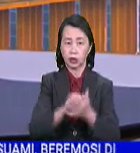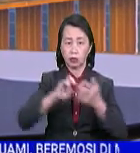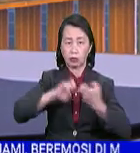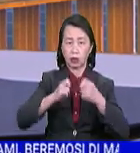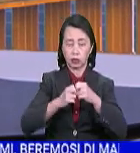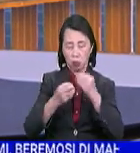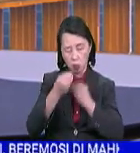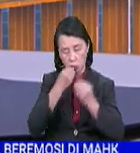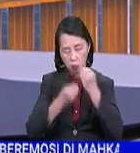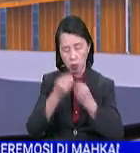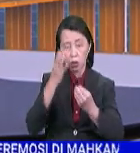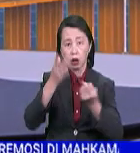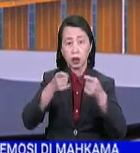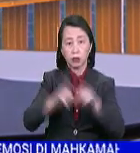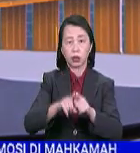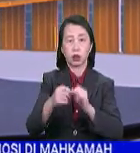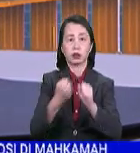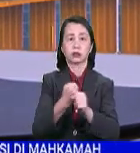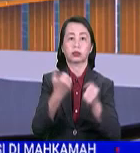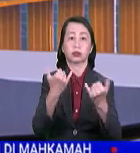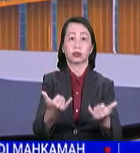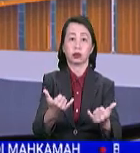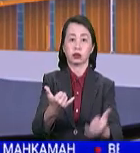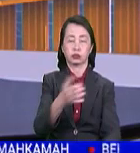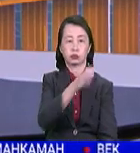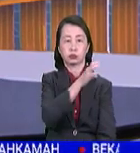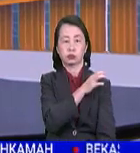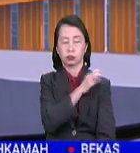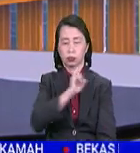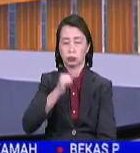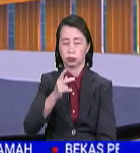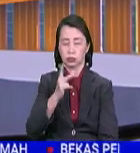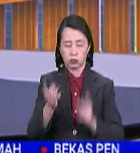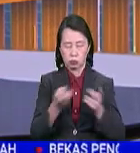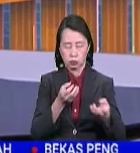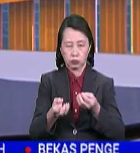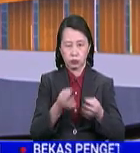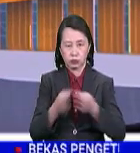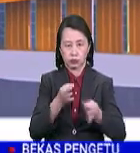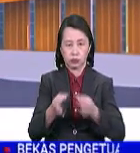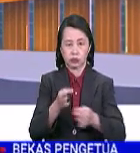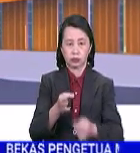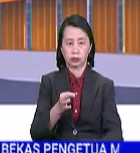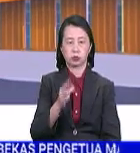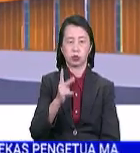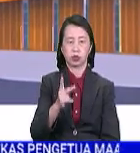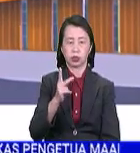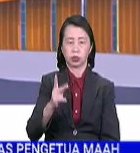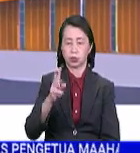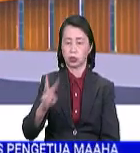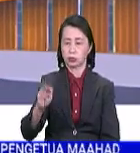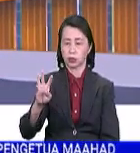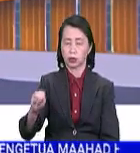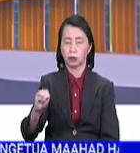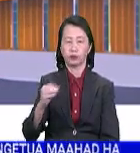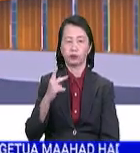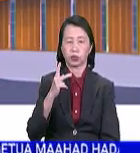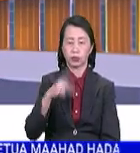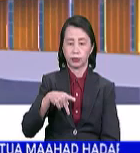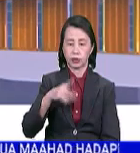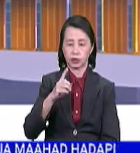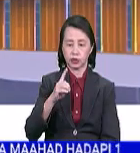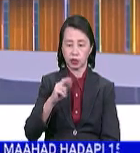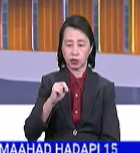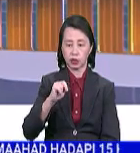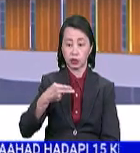krisis makanan akan berlaku pada tahun ini pengurus pijatan fase penerangan komunikasi dan multimedia perdagangan dalam negeri dan